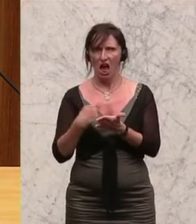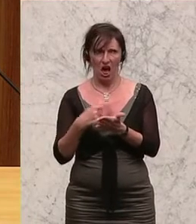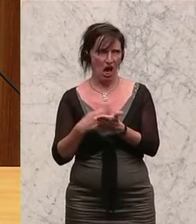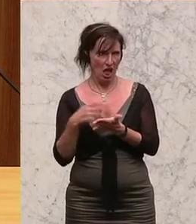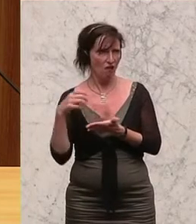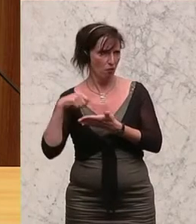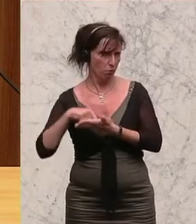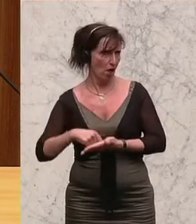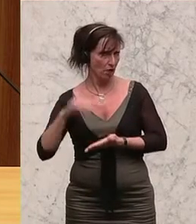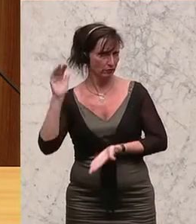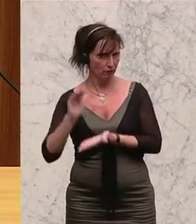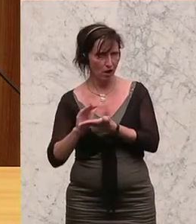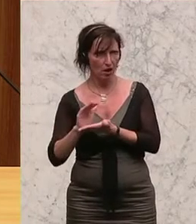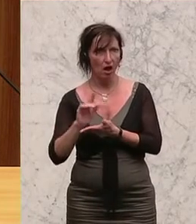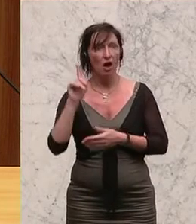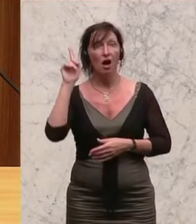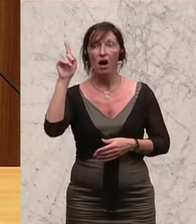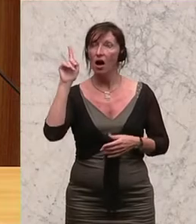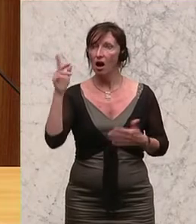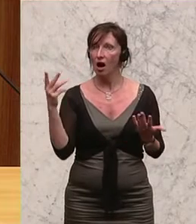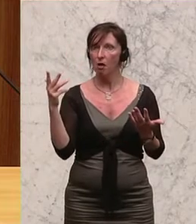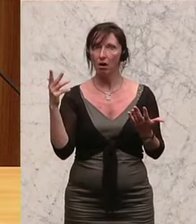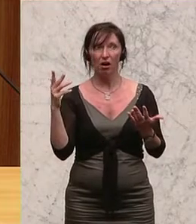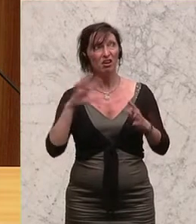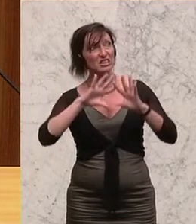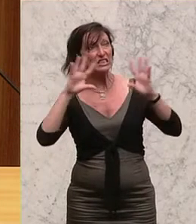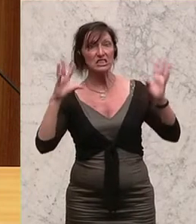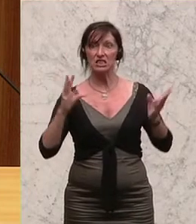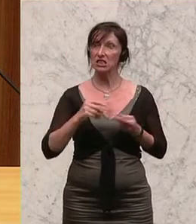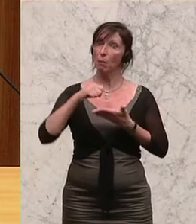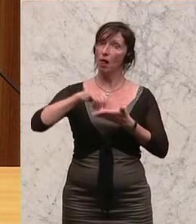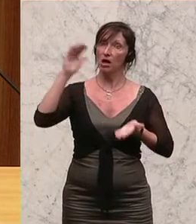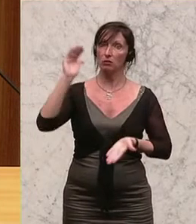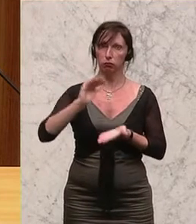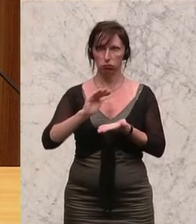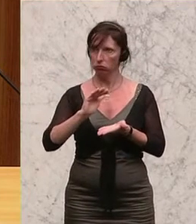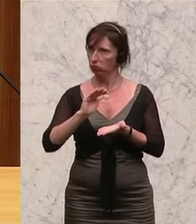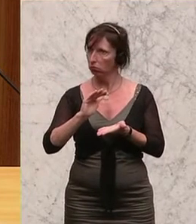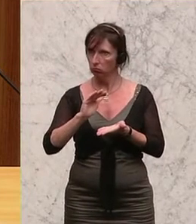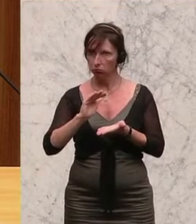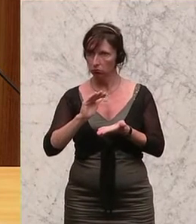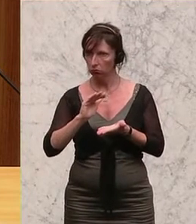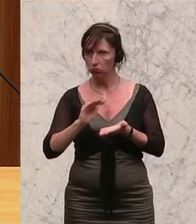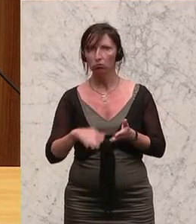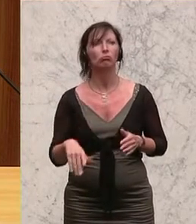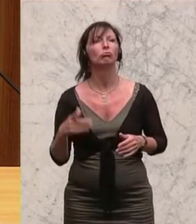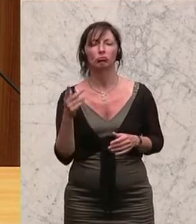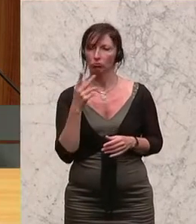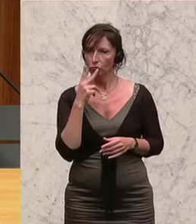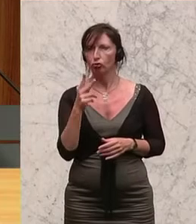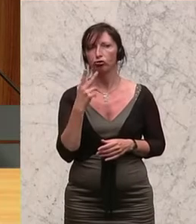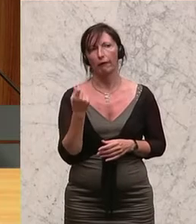Ich sehe aber quer drüber gesamt überhaupt keine Entlastung. Ich sehe ein linke Tasche, rechte Tasche